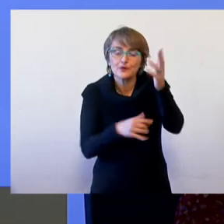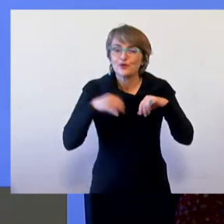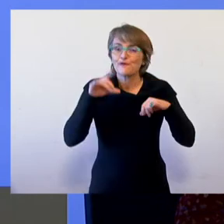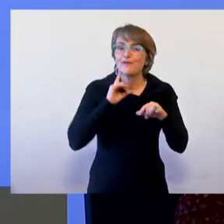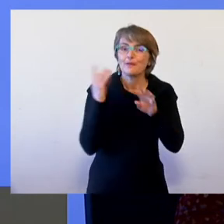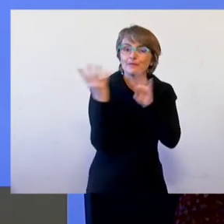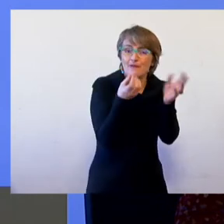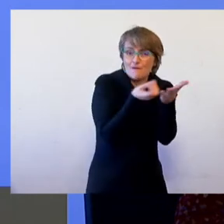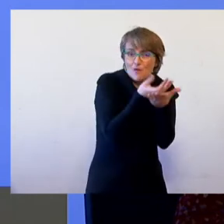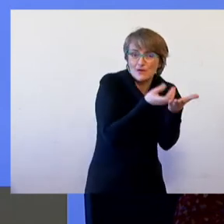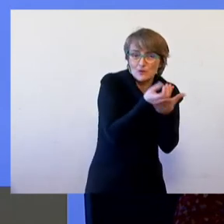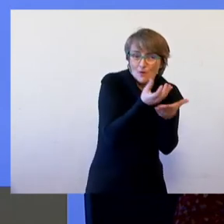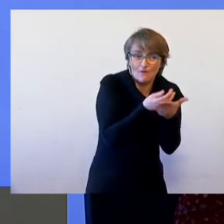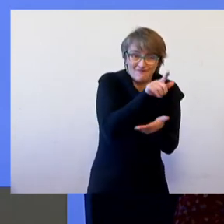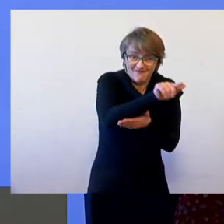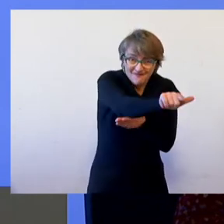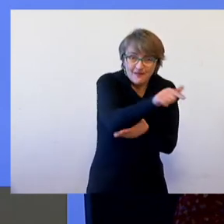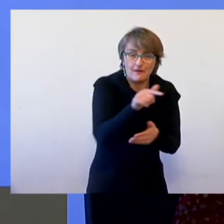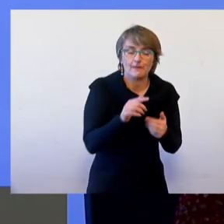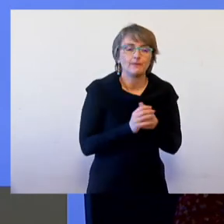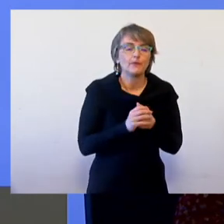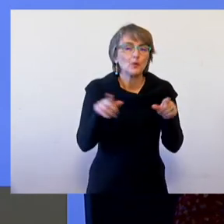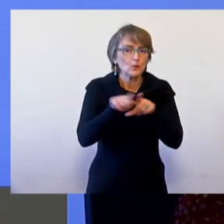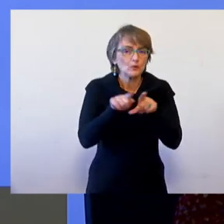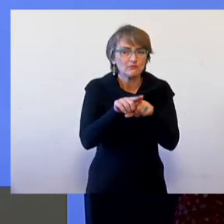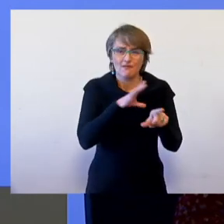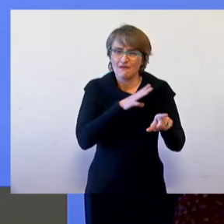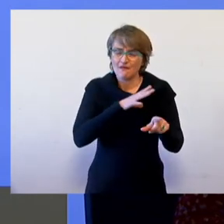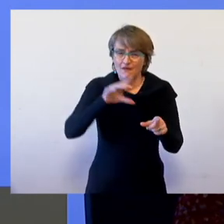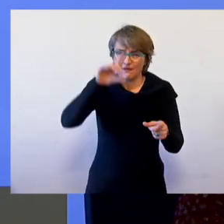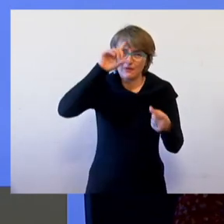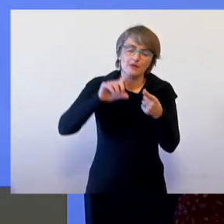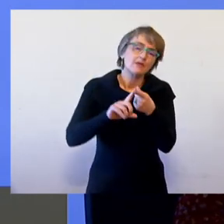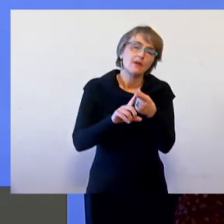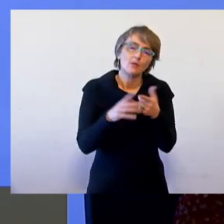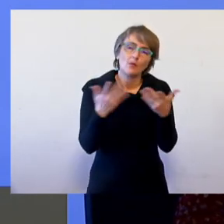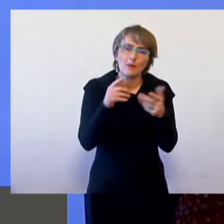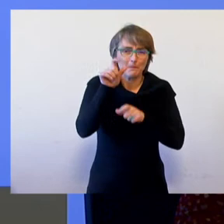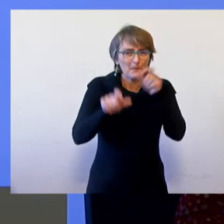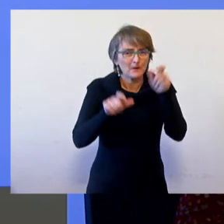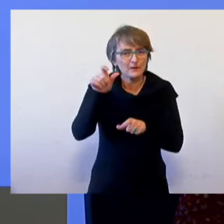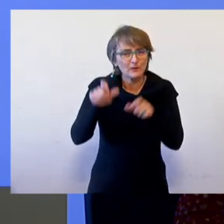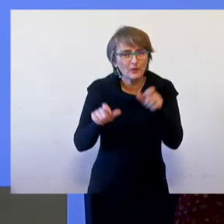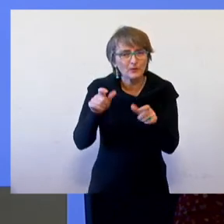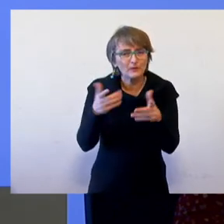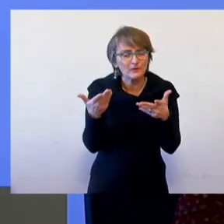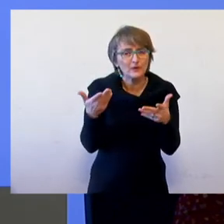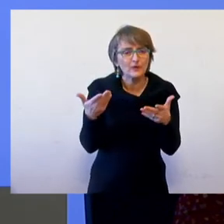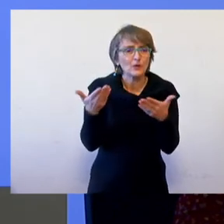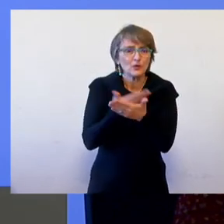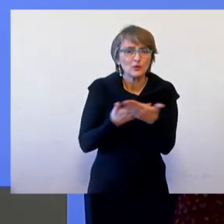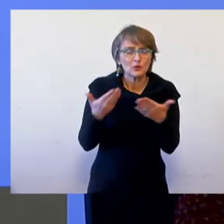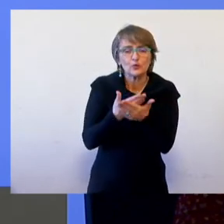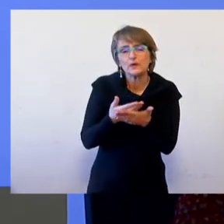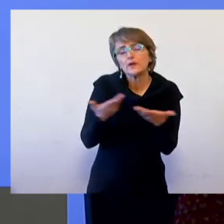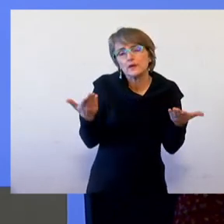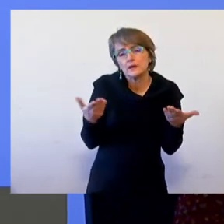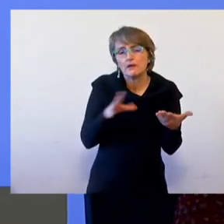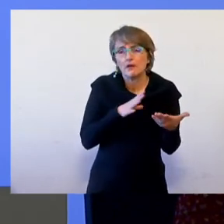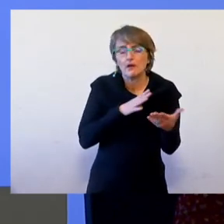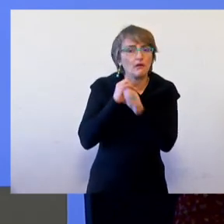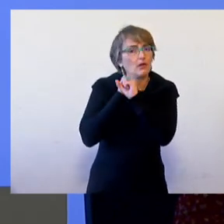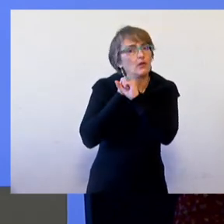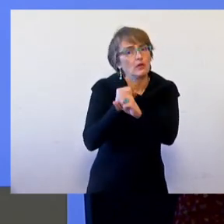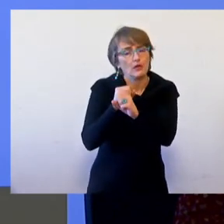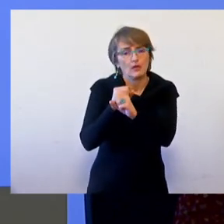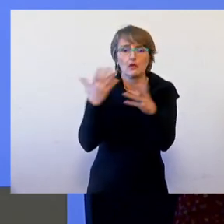d'Uni, qui joue un rôle essentiel pour les personnes qui sont prisonnières du système prostitutionnel et qu'il faut